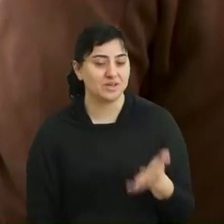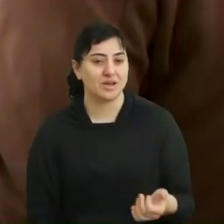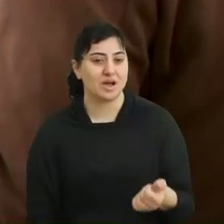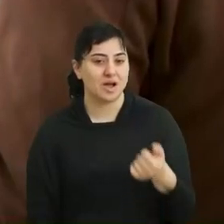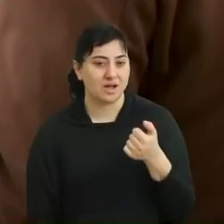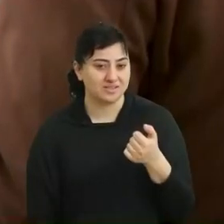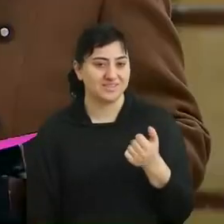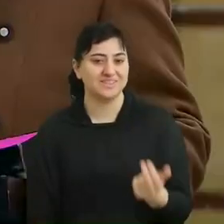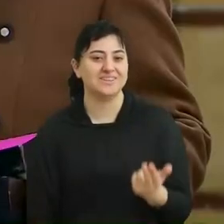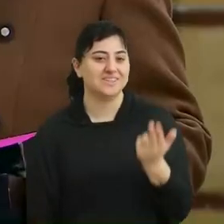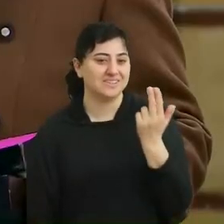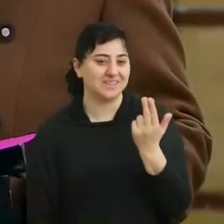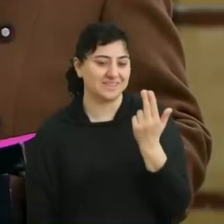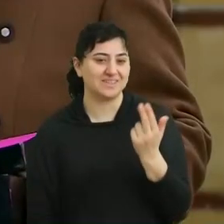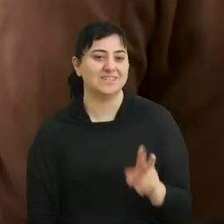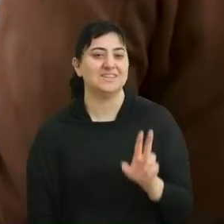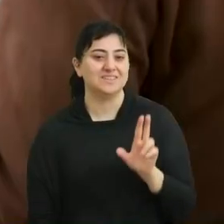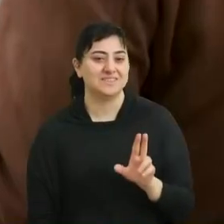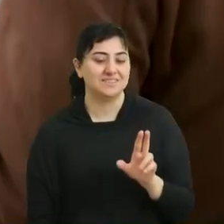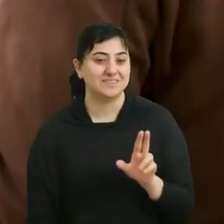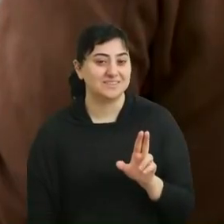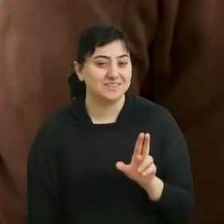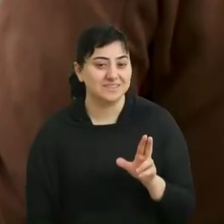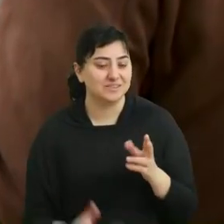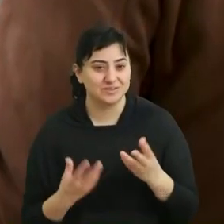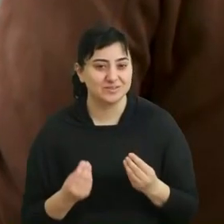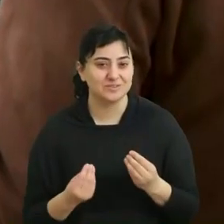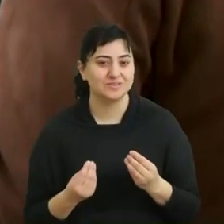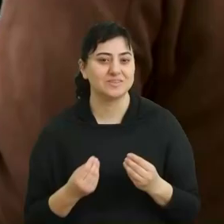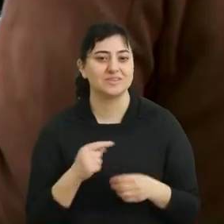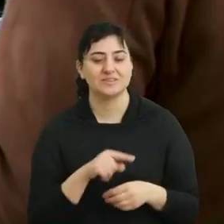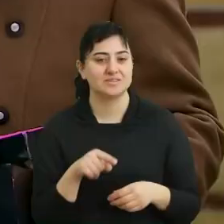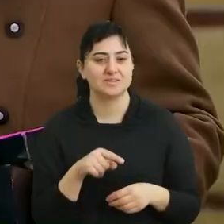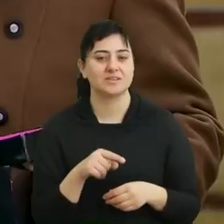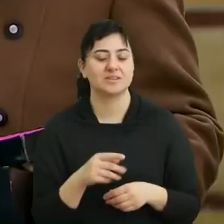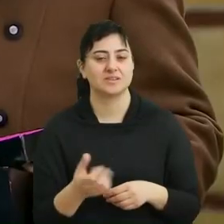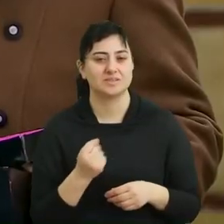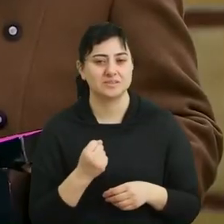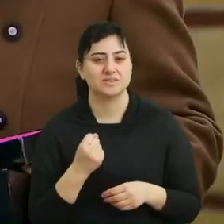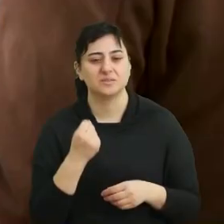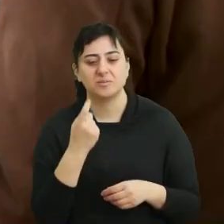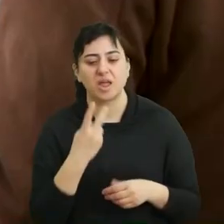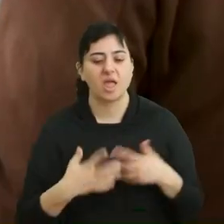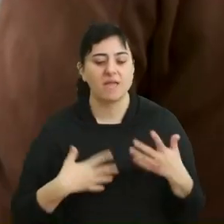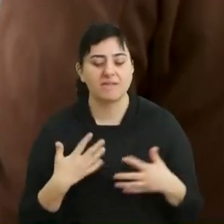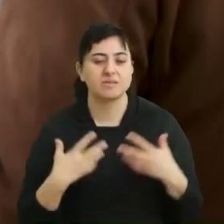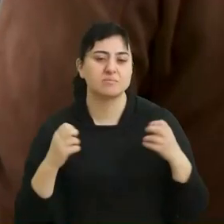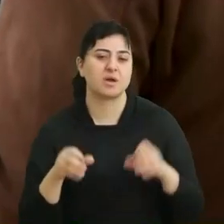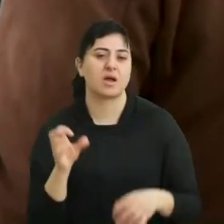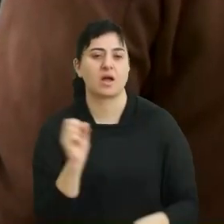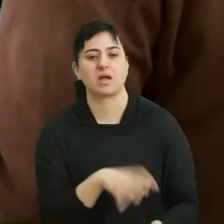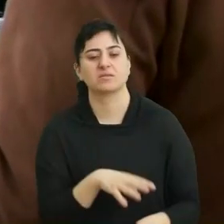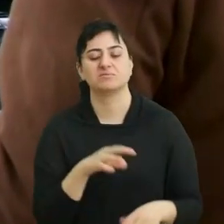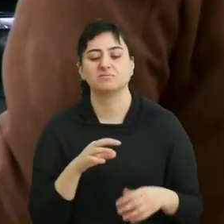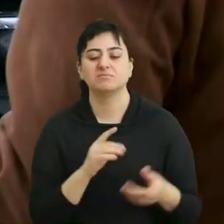beş, altı, yedi. Efendim ne oluyor? Sonuçta bunlar alınıyor. Bir gün, iki gün heves yapıyorsun, kaldırıyorsun,